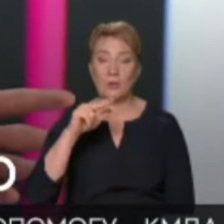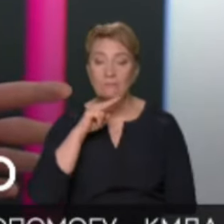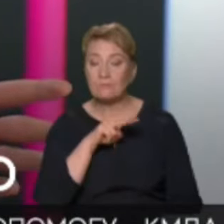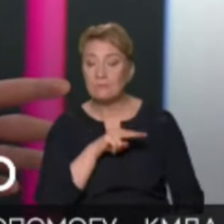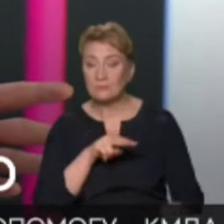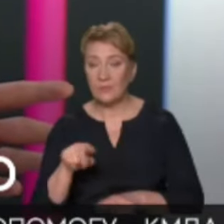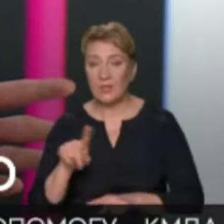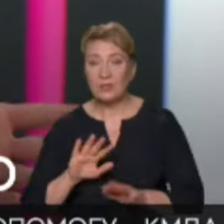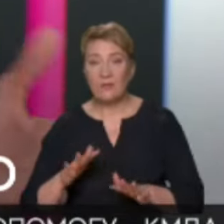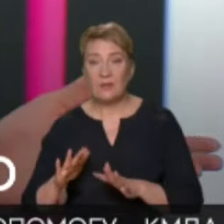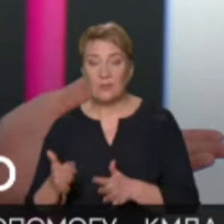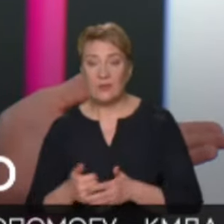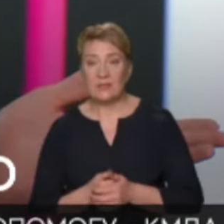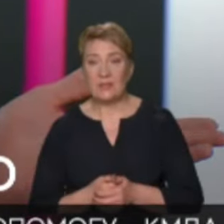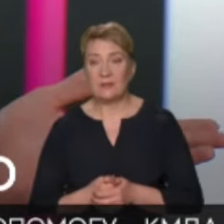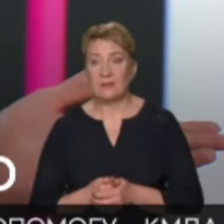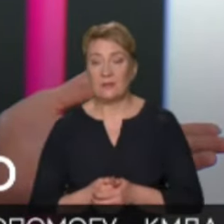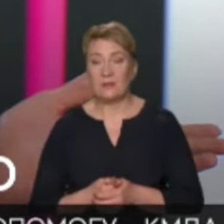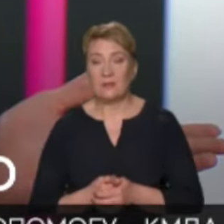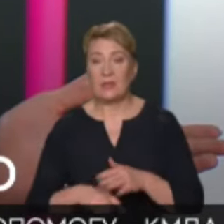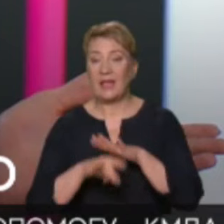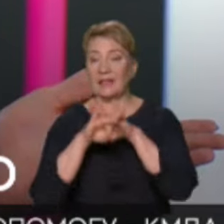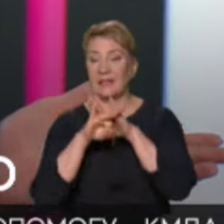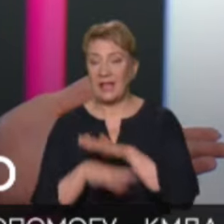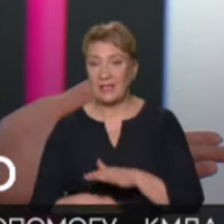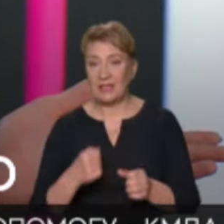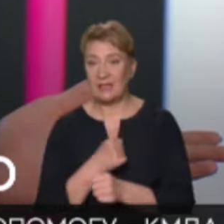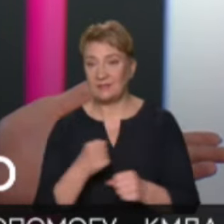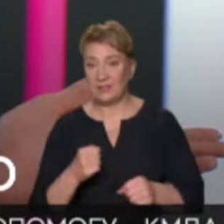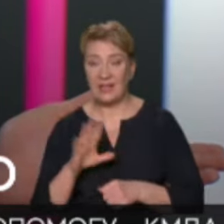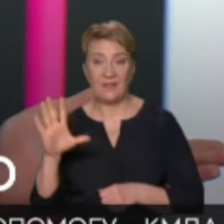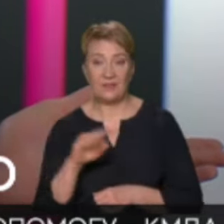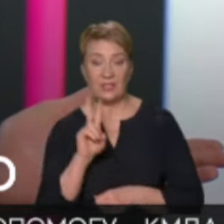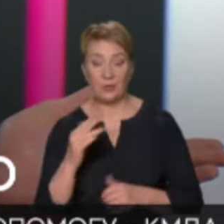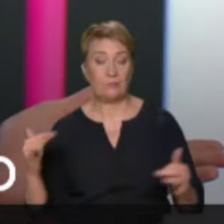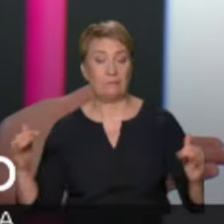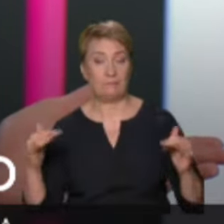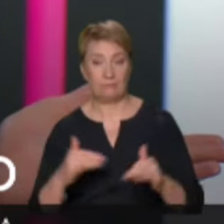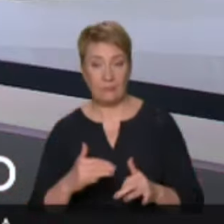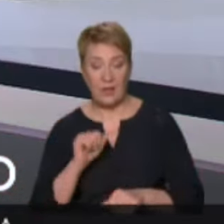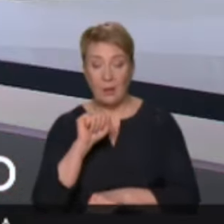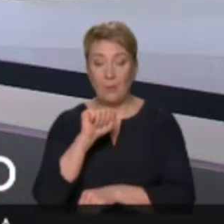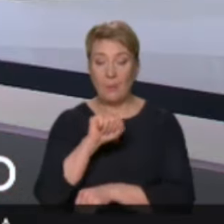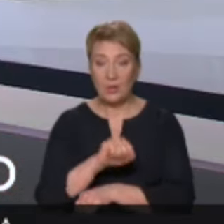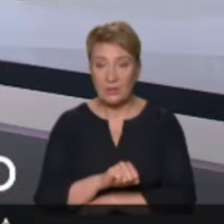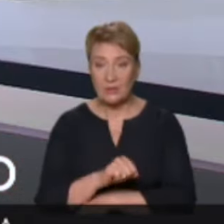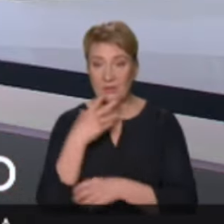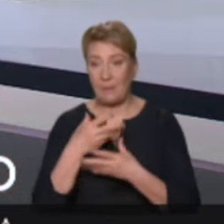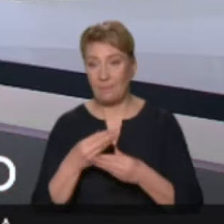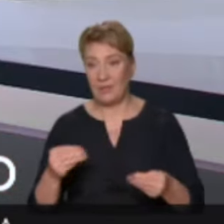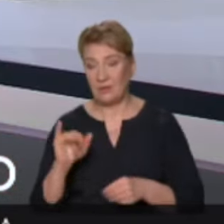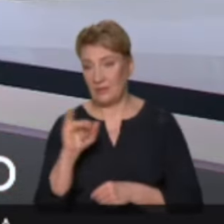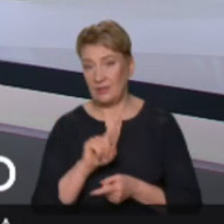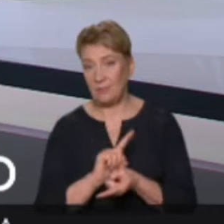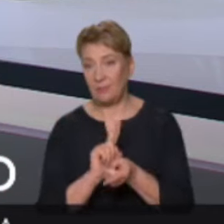містичний, обряд, і накрили їх дуже вдало з артилерії, і всі ті, хто прийшли поклонитися прах до праху, так самі вони